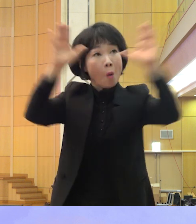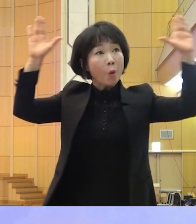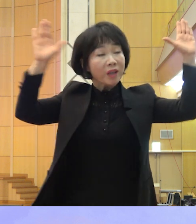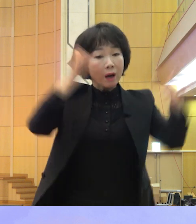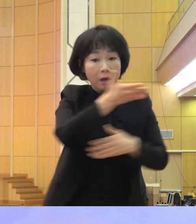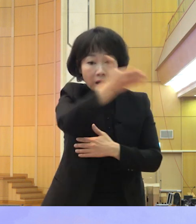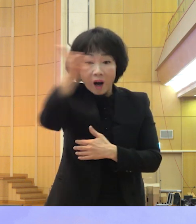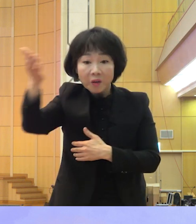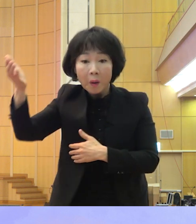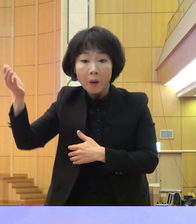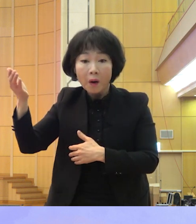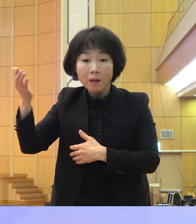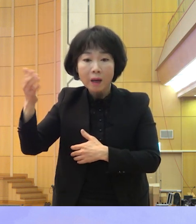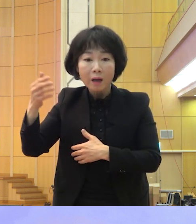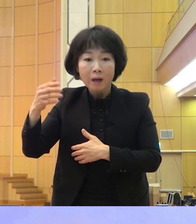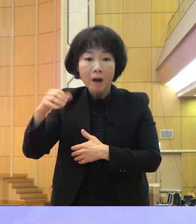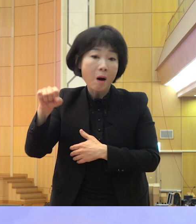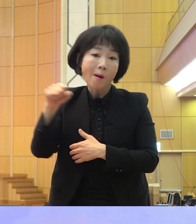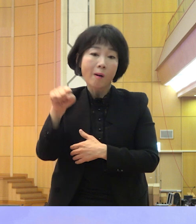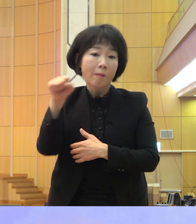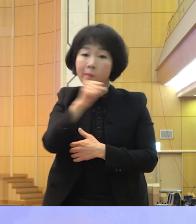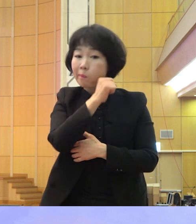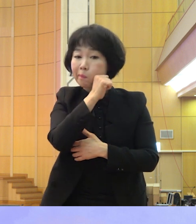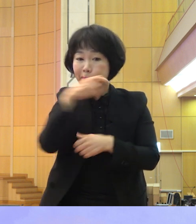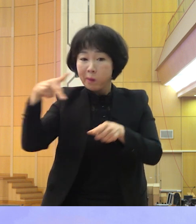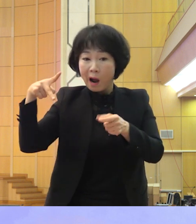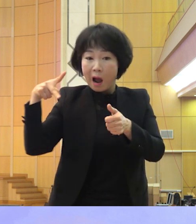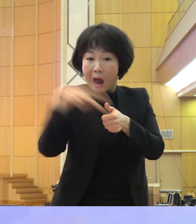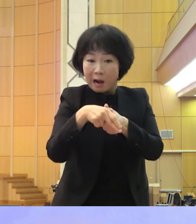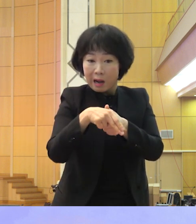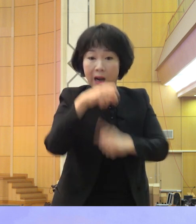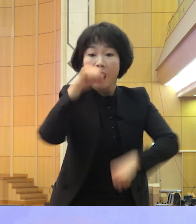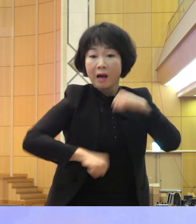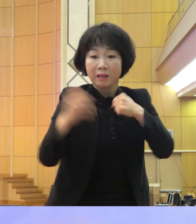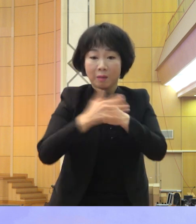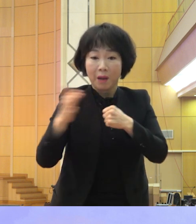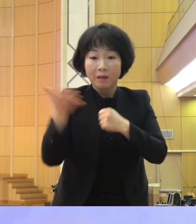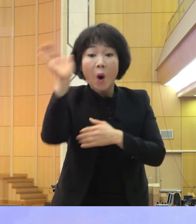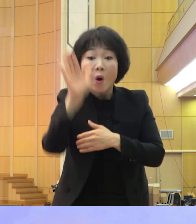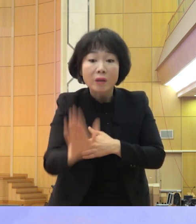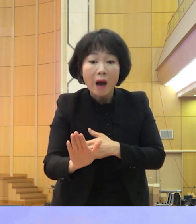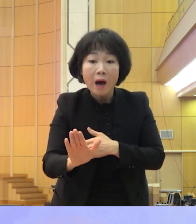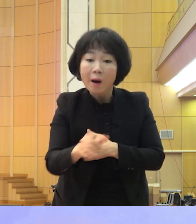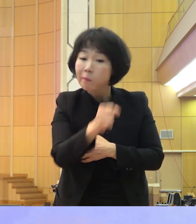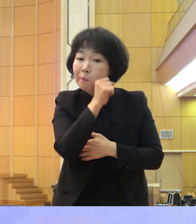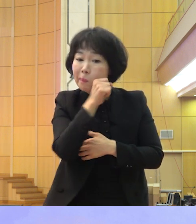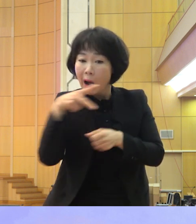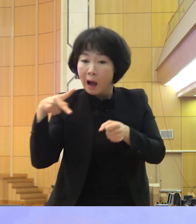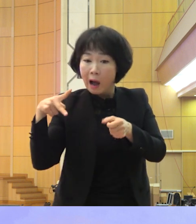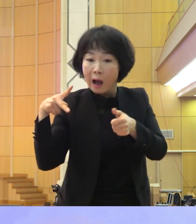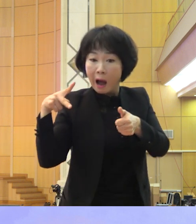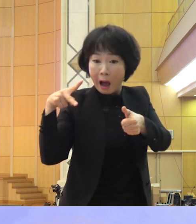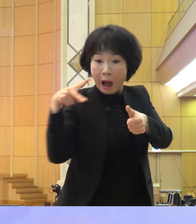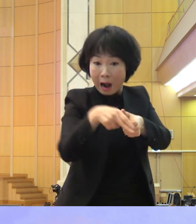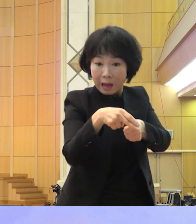모세가 너희에게 할례를 행하였으니, 그러나 할례는